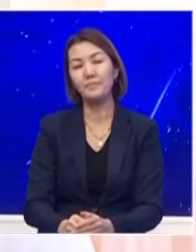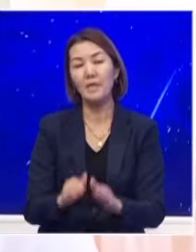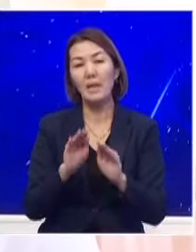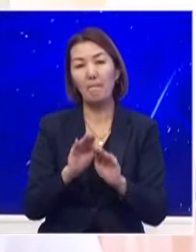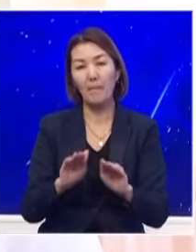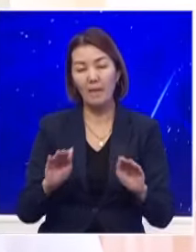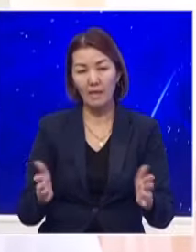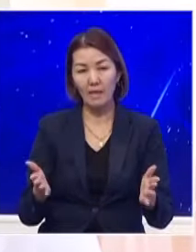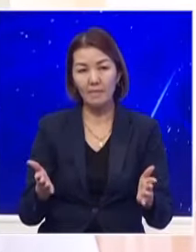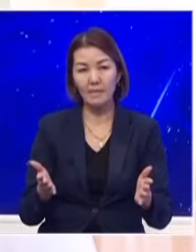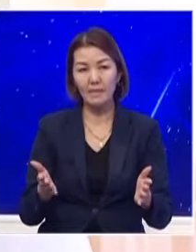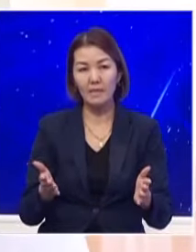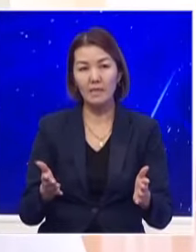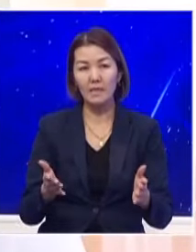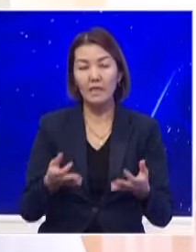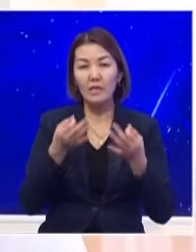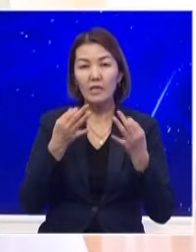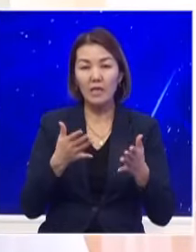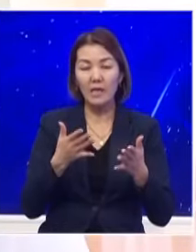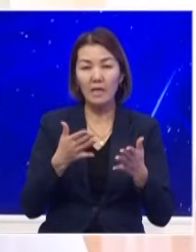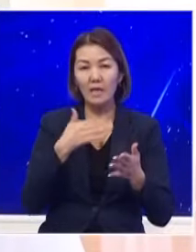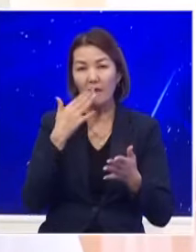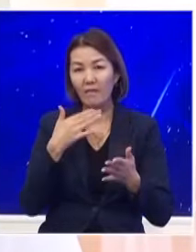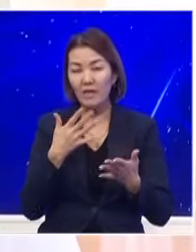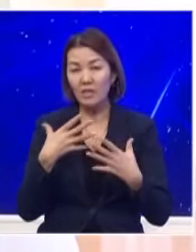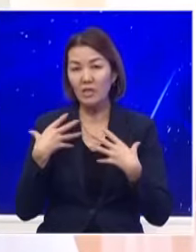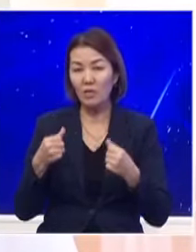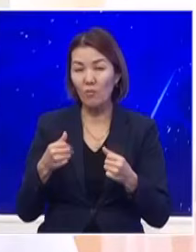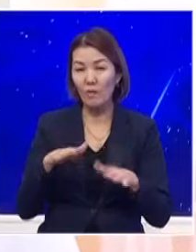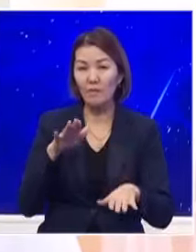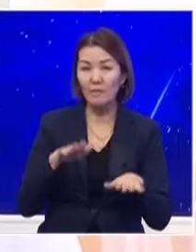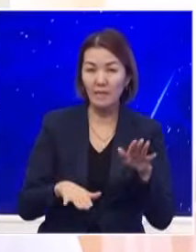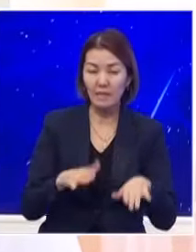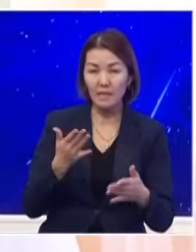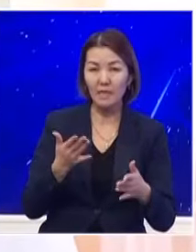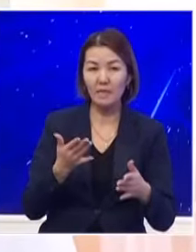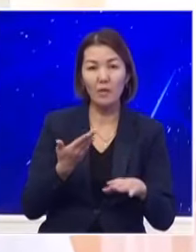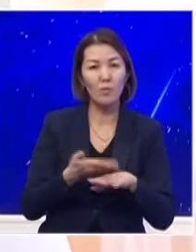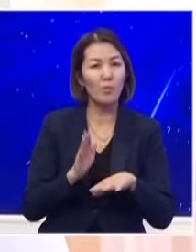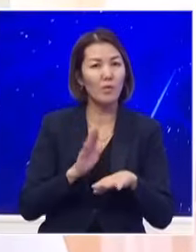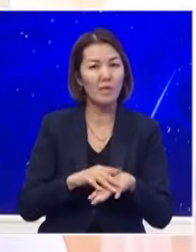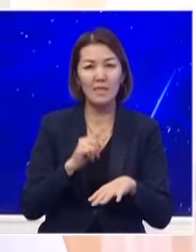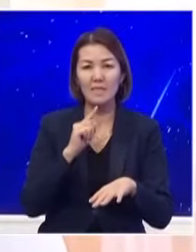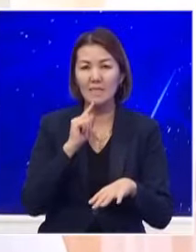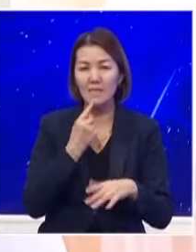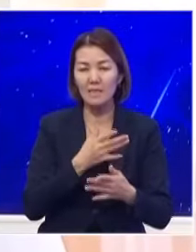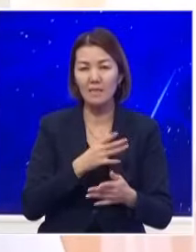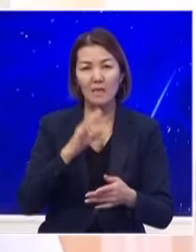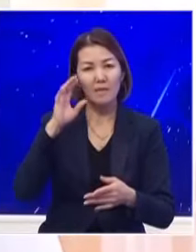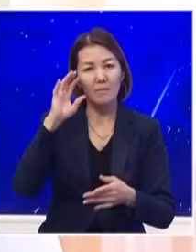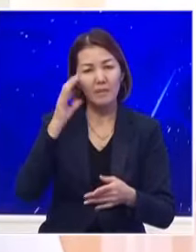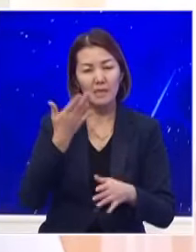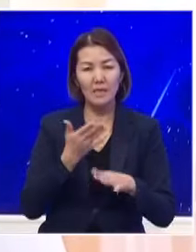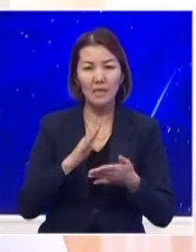балаларымыз, енді жай балалармен жұмыс жасаған, ауру балармен өте ауыр, амынандай психикалық